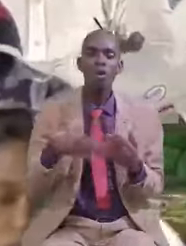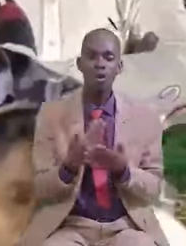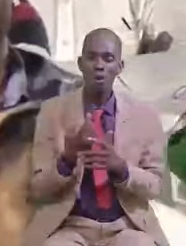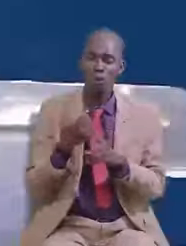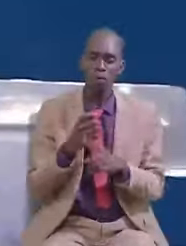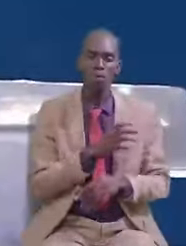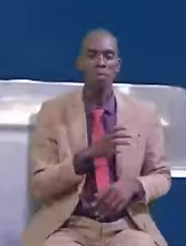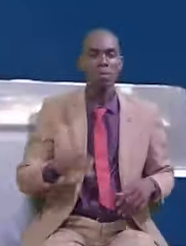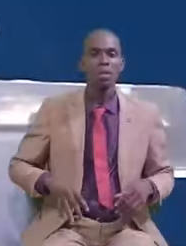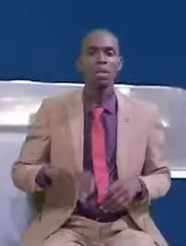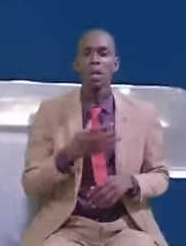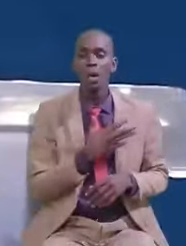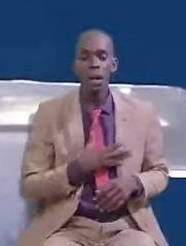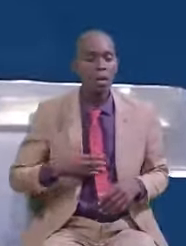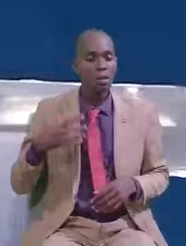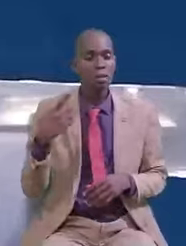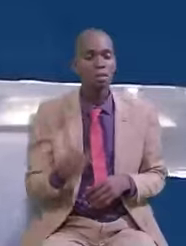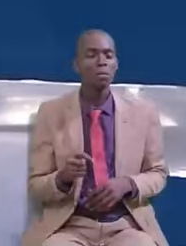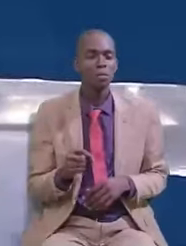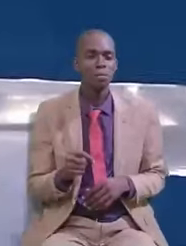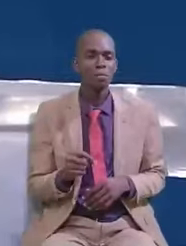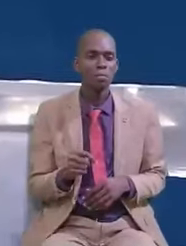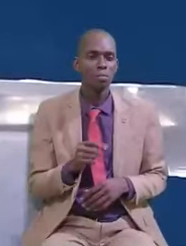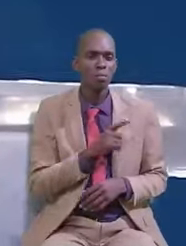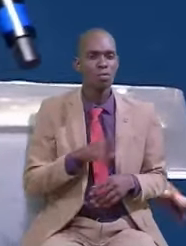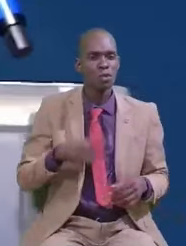Le Seigneur dit, il n'y a pas de désir pour toi.